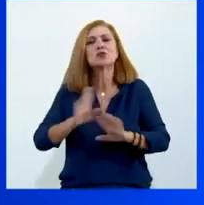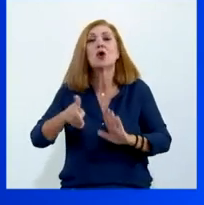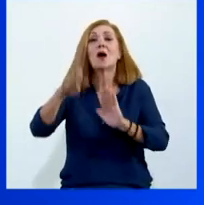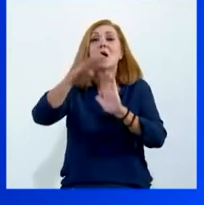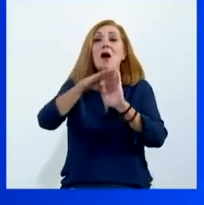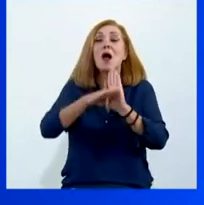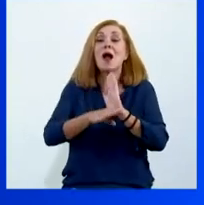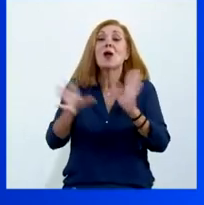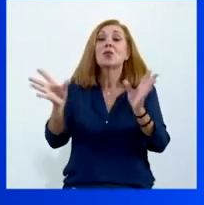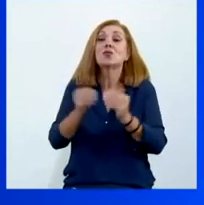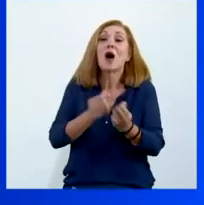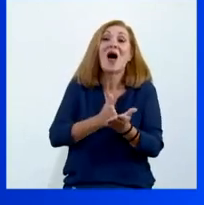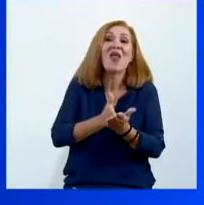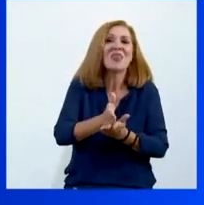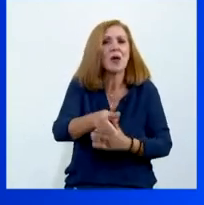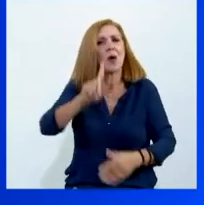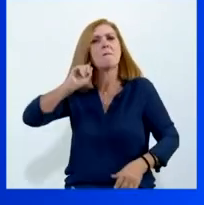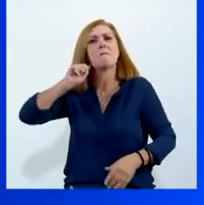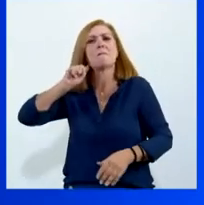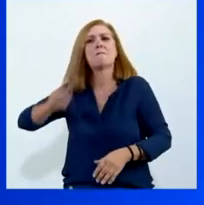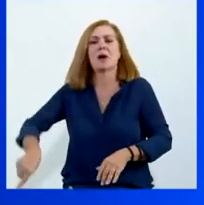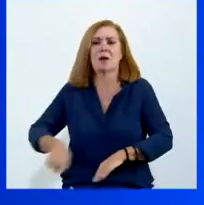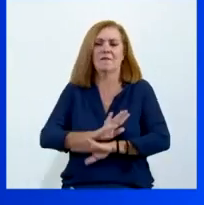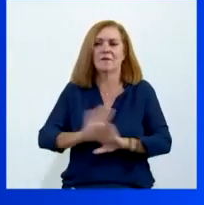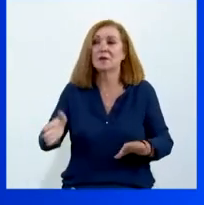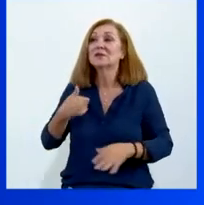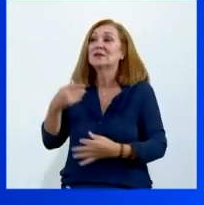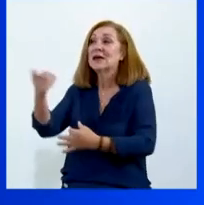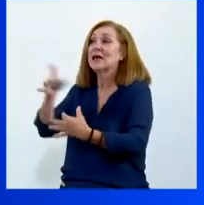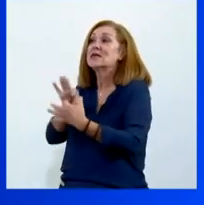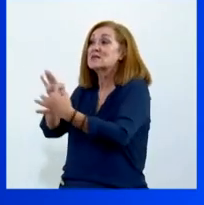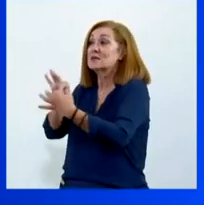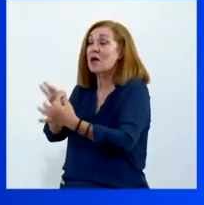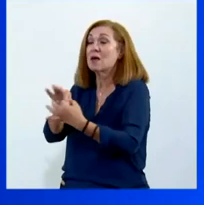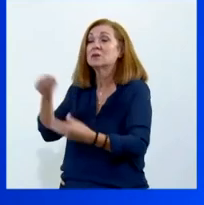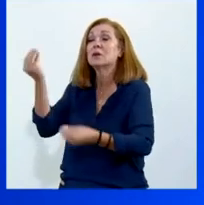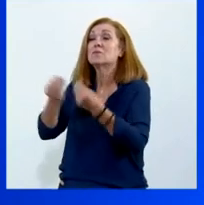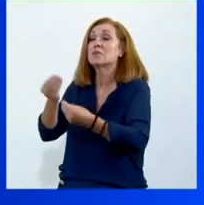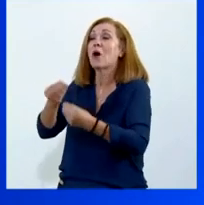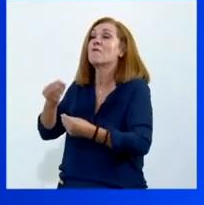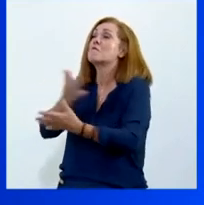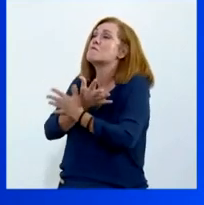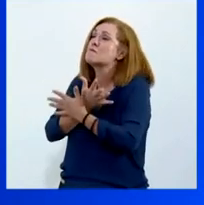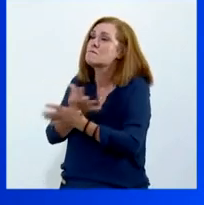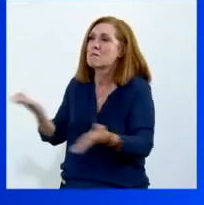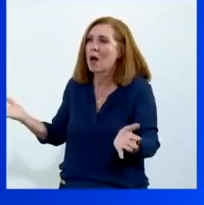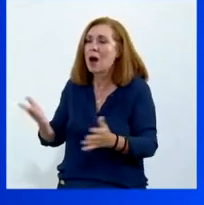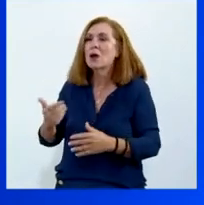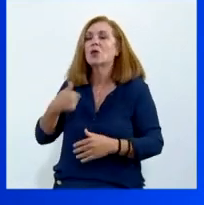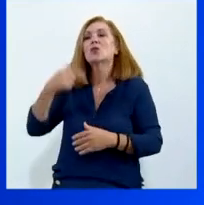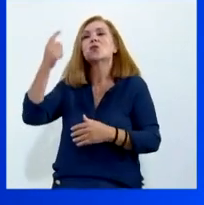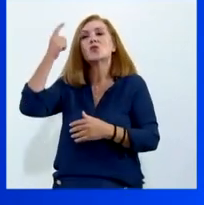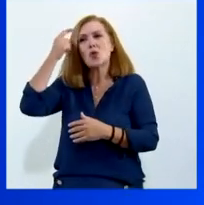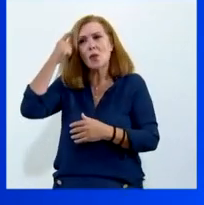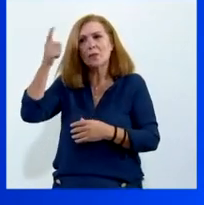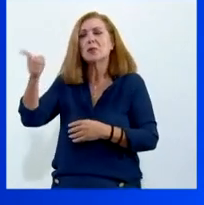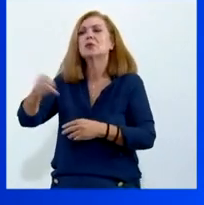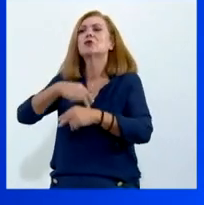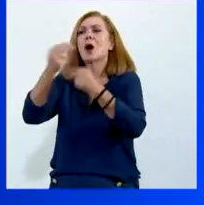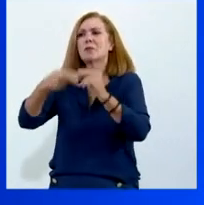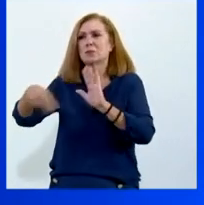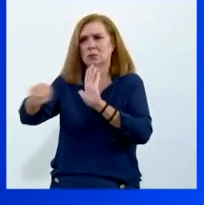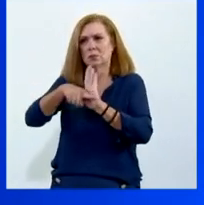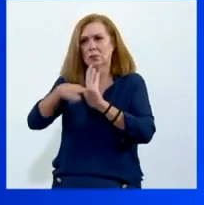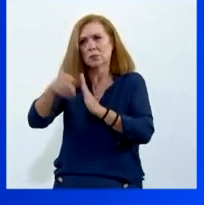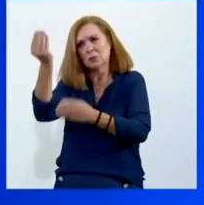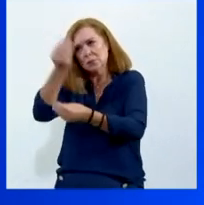κράτους δικαίου. Δημιουργεί μεγάλα προβλήματα στις διμερείς μας σχέσεις και νομίζω ότι θα έχει και ευρύτερες επιπτώσεις αν συνεχιστεί αυτή